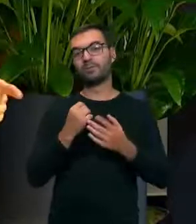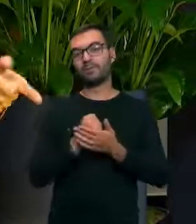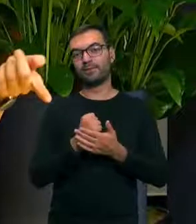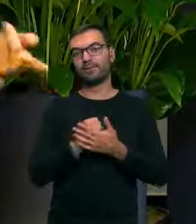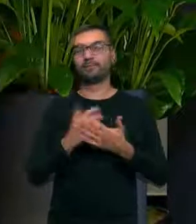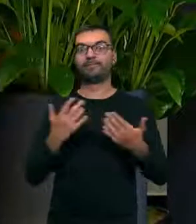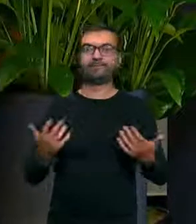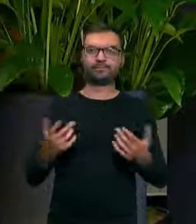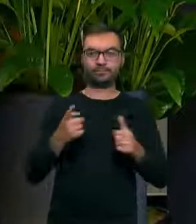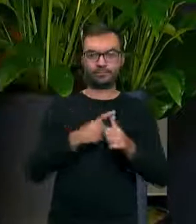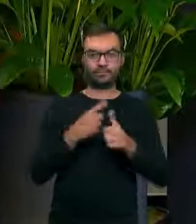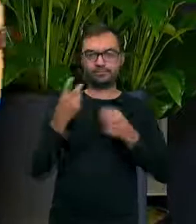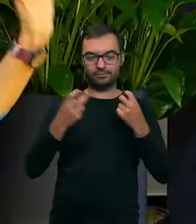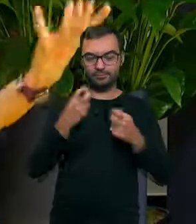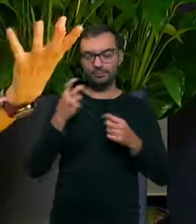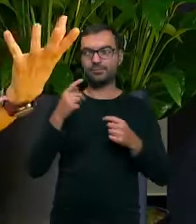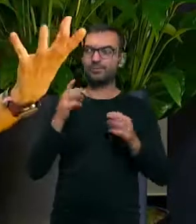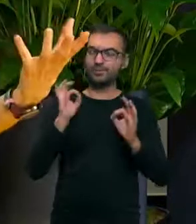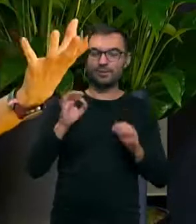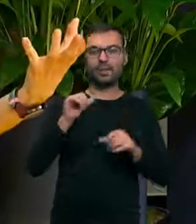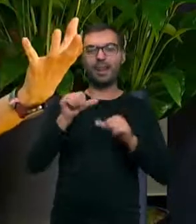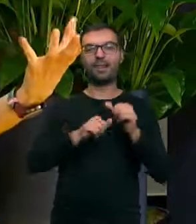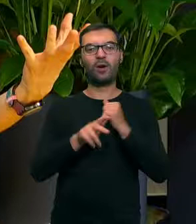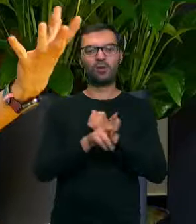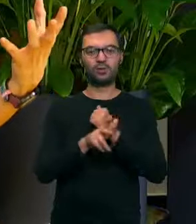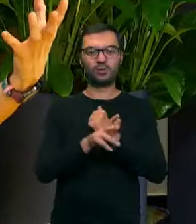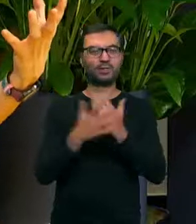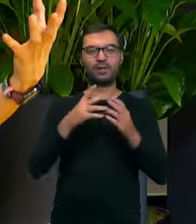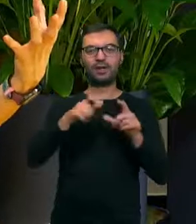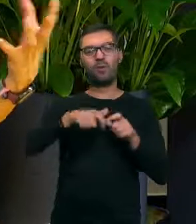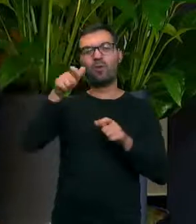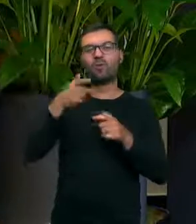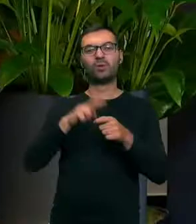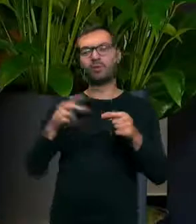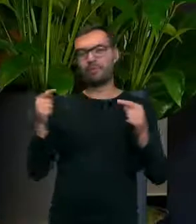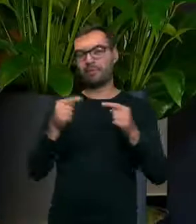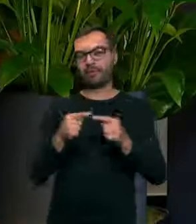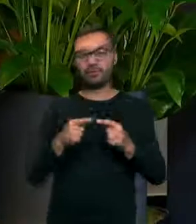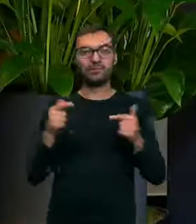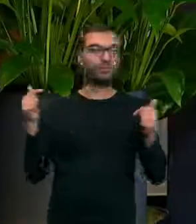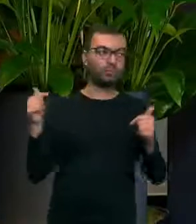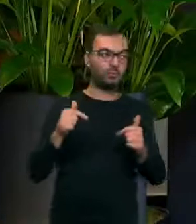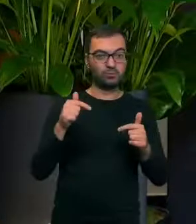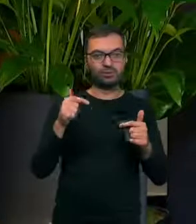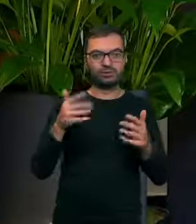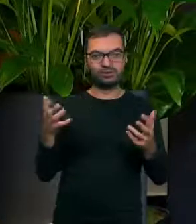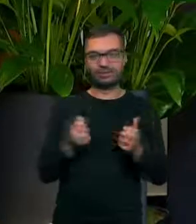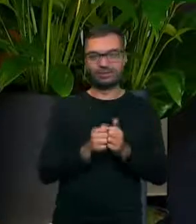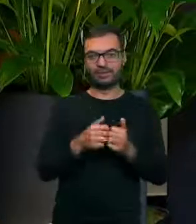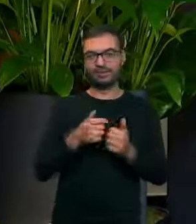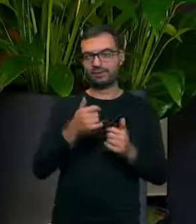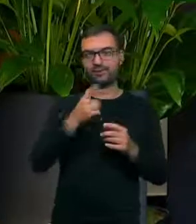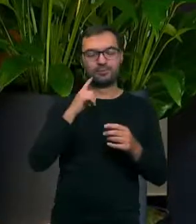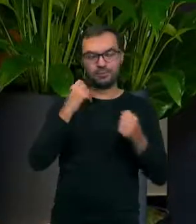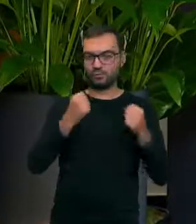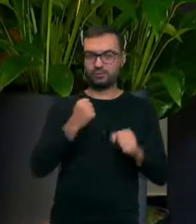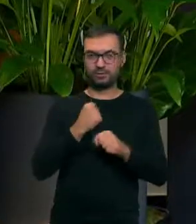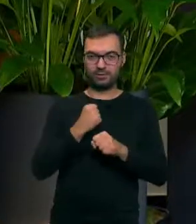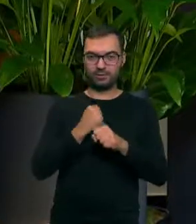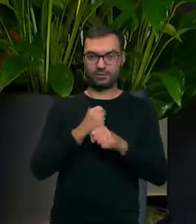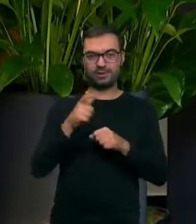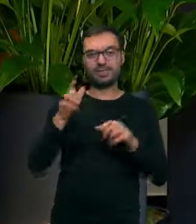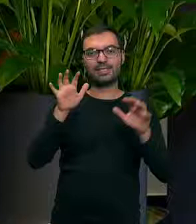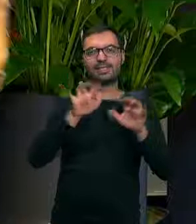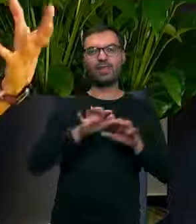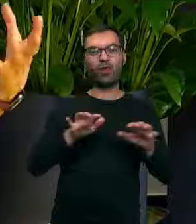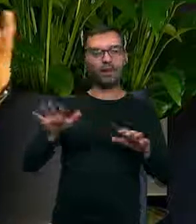strony jednak, po pierwsze szukacie lat 80. we współczesnej Warszawie, bo też trzeba trochę znaleźć tego, to oczywiście jest ogromna praca scenografa i